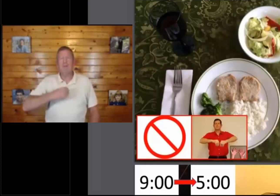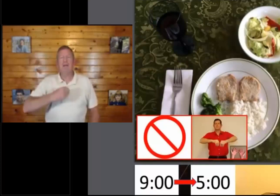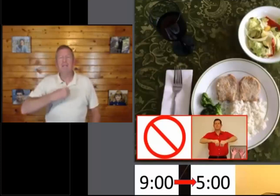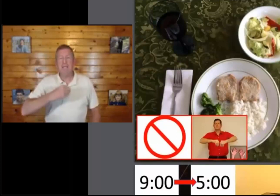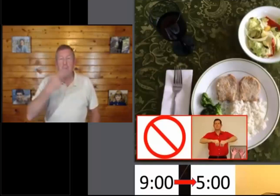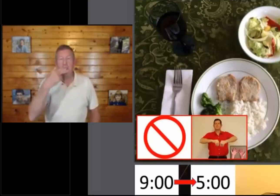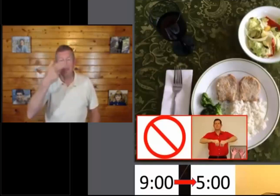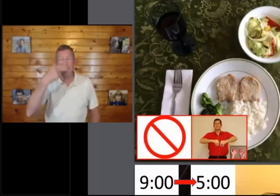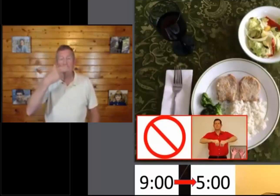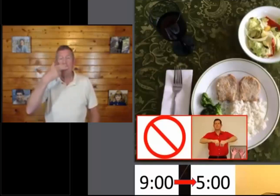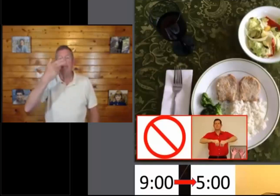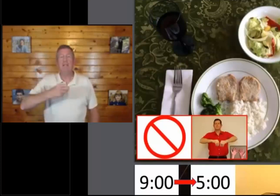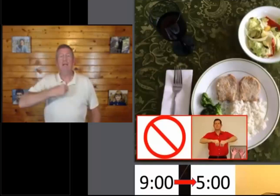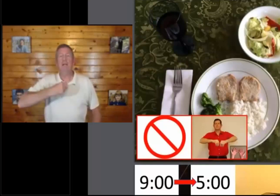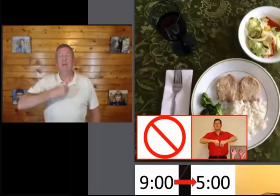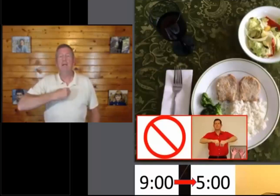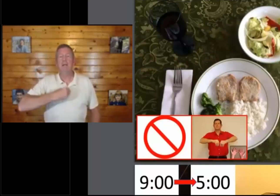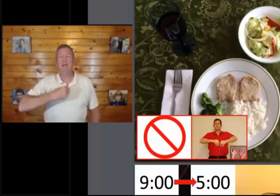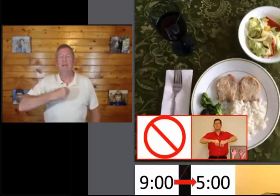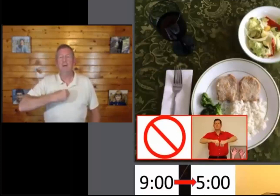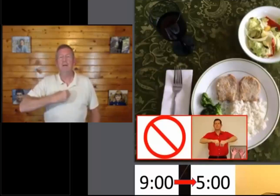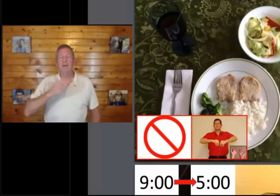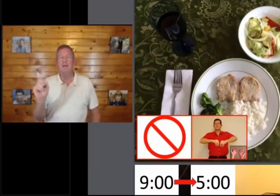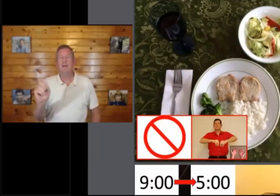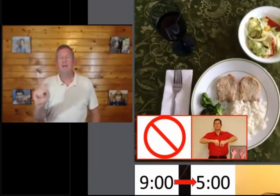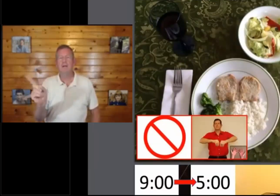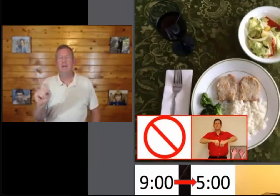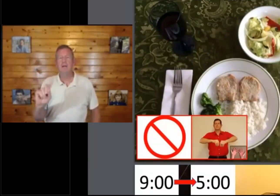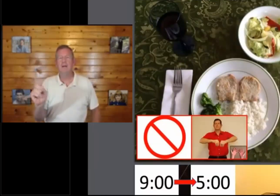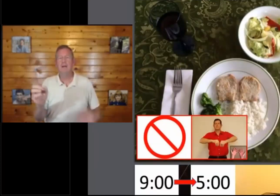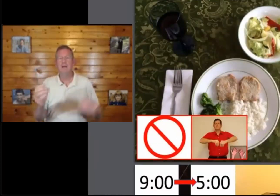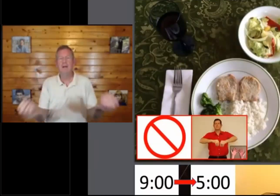dites-le, dites.